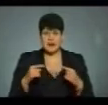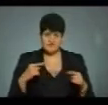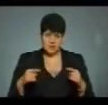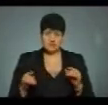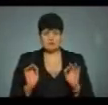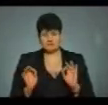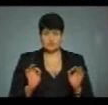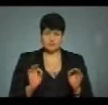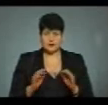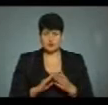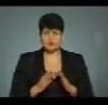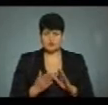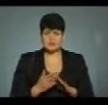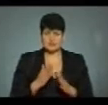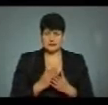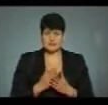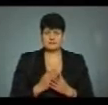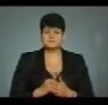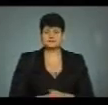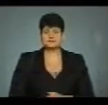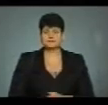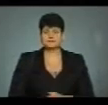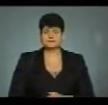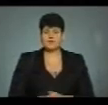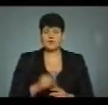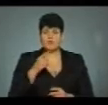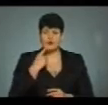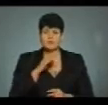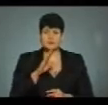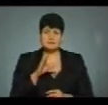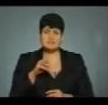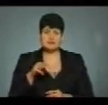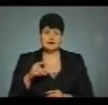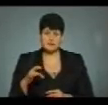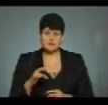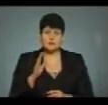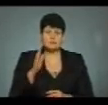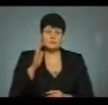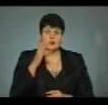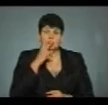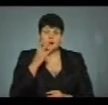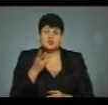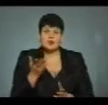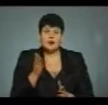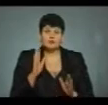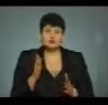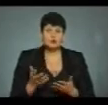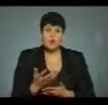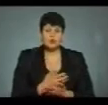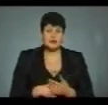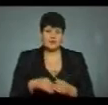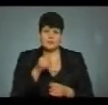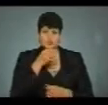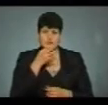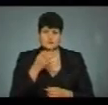нормальному, задовільному стані знаходиться і зимує. За словами Володимира Стахіва, спрогнозувати, яка цього року буде урожайність, поки що не може.